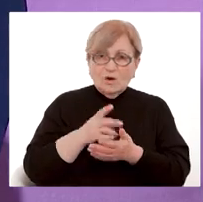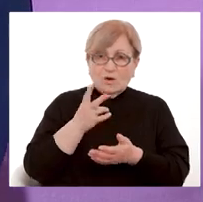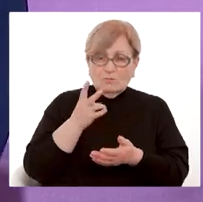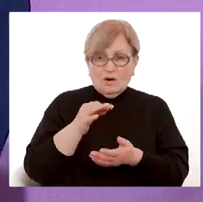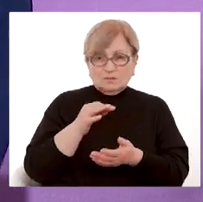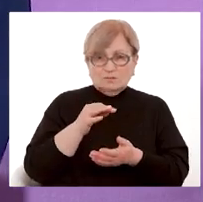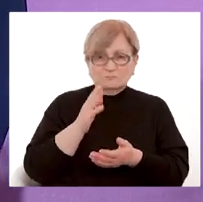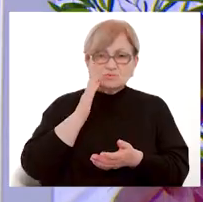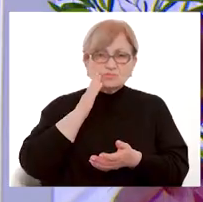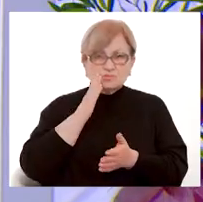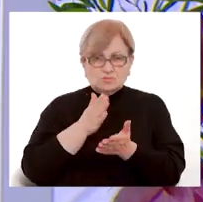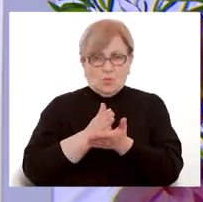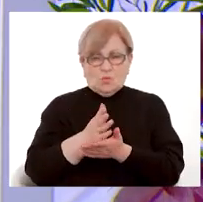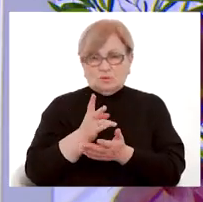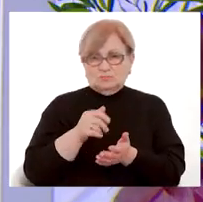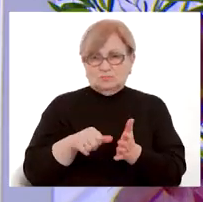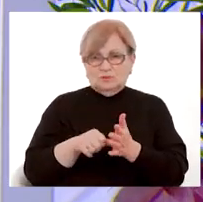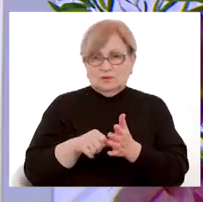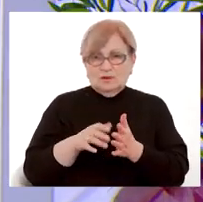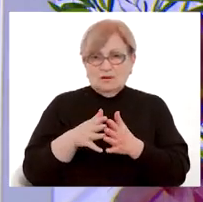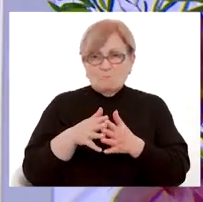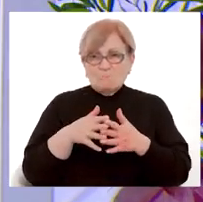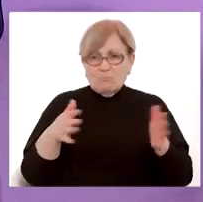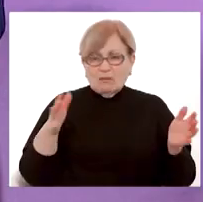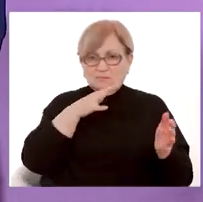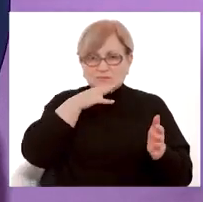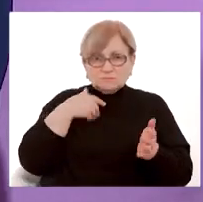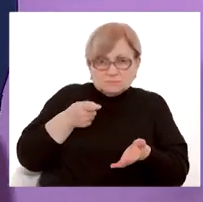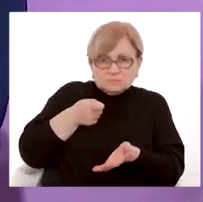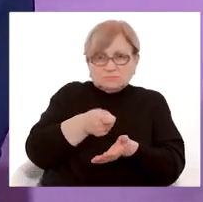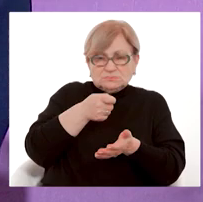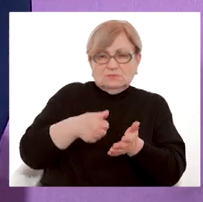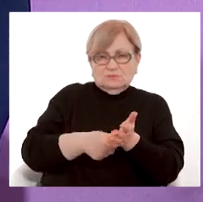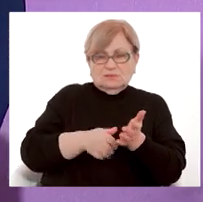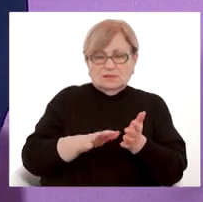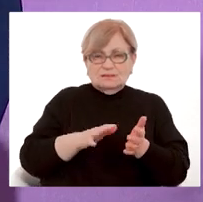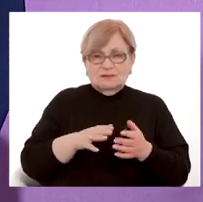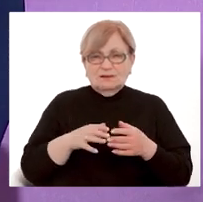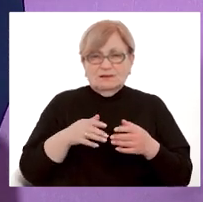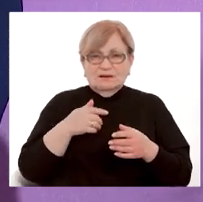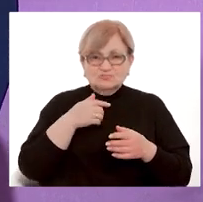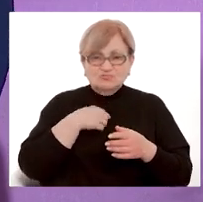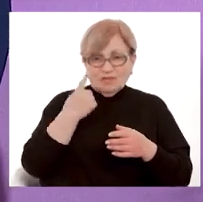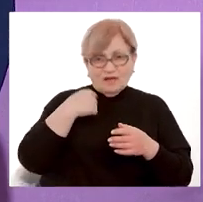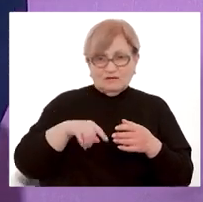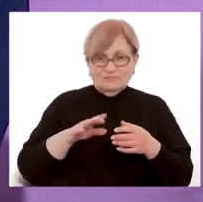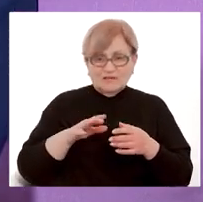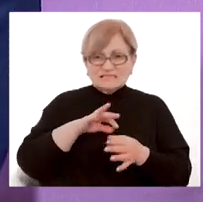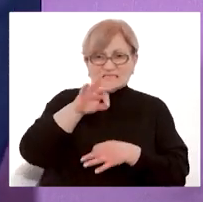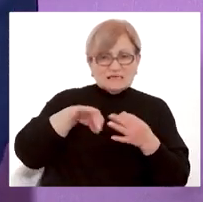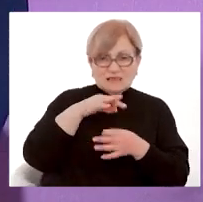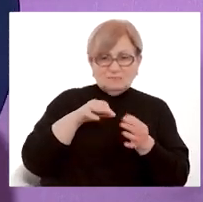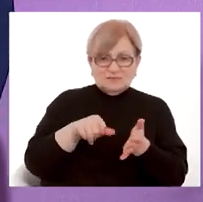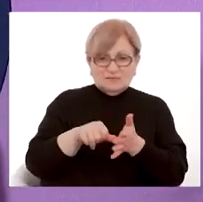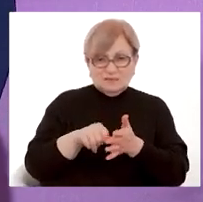მაგრამ სწორად უნდა ჩავერიოთ. ანუ უფრო მეტი არ უნდა ავიღოთ ჩვენს თავზე, ვიდრე ვთქვათ ეს გვევალება. ანუ ზედმეტი